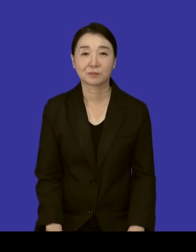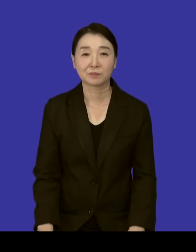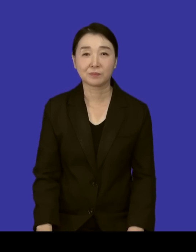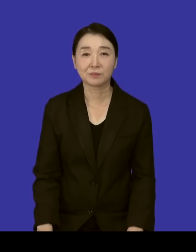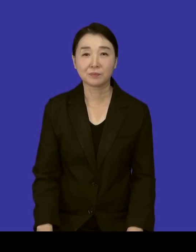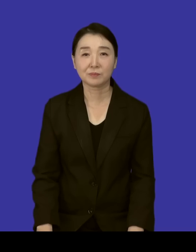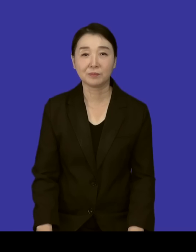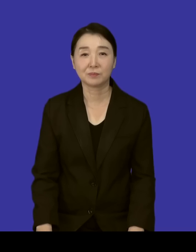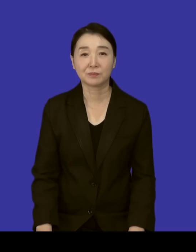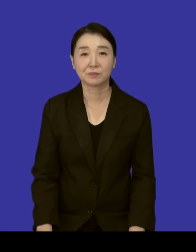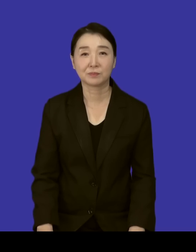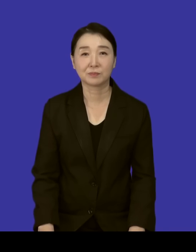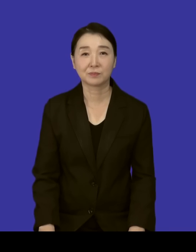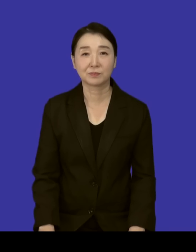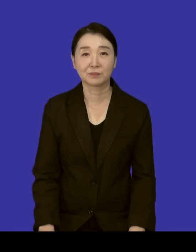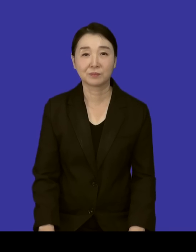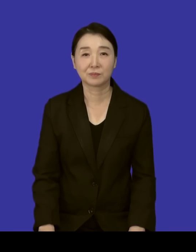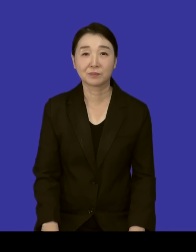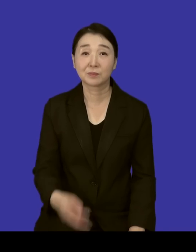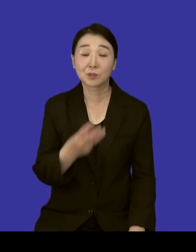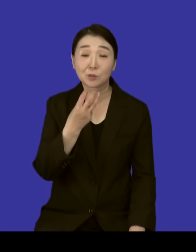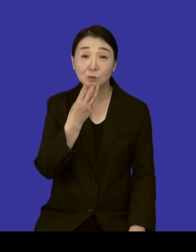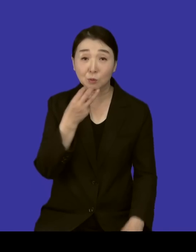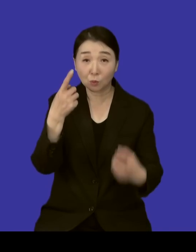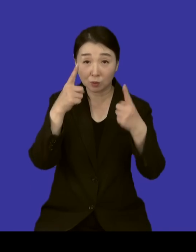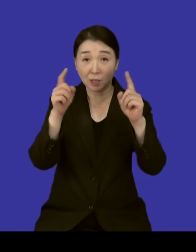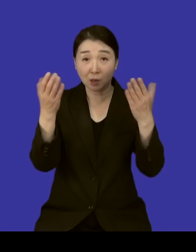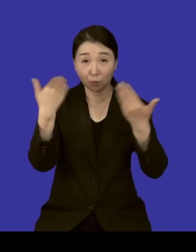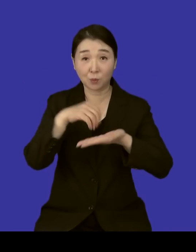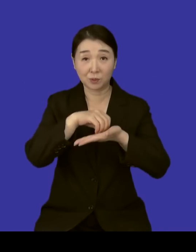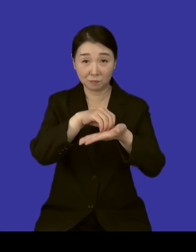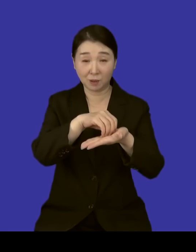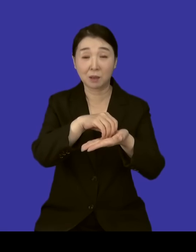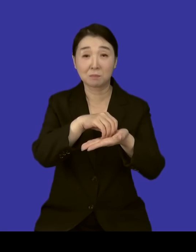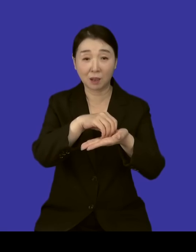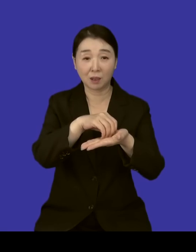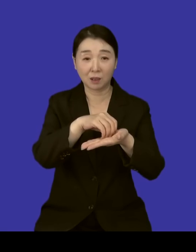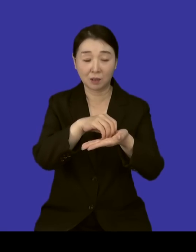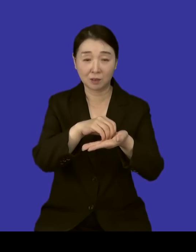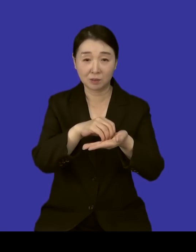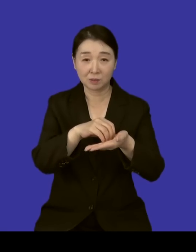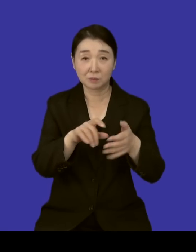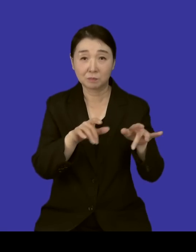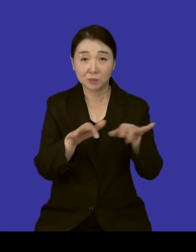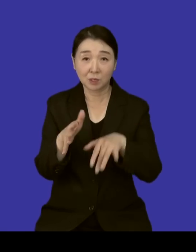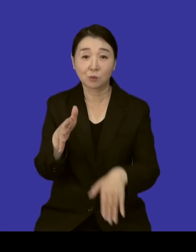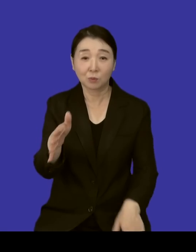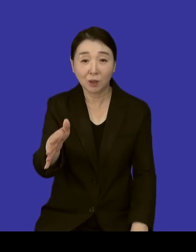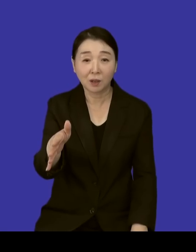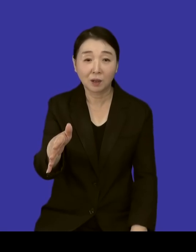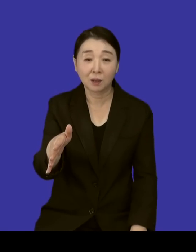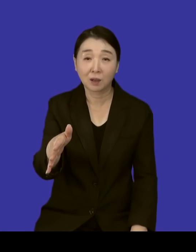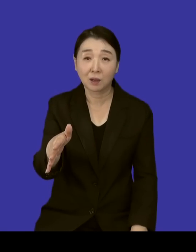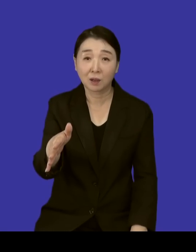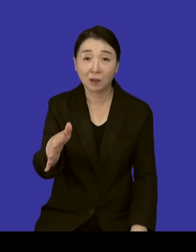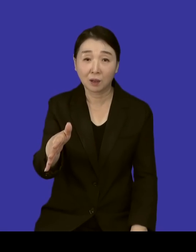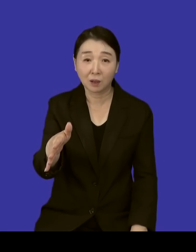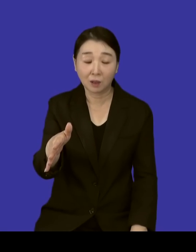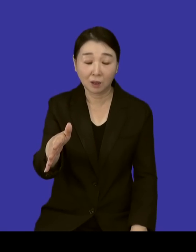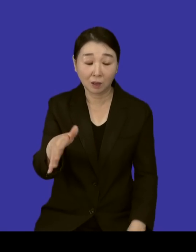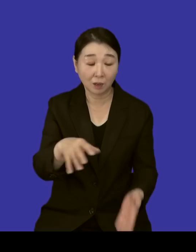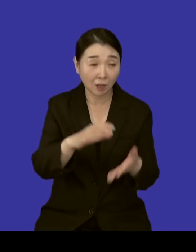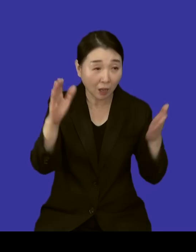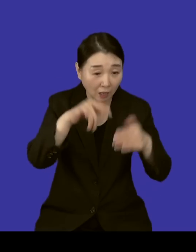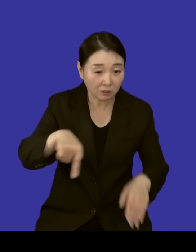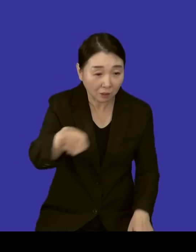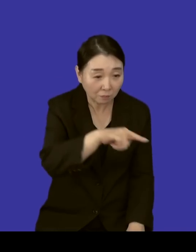그래서 이렇게 이제 서울대학을 들어갔더니 서울대학교 피아노과에 전화가 없는 인간이 저